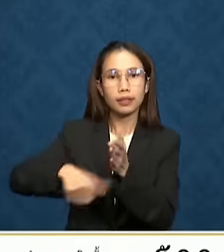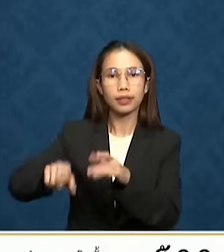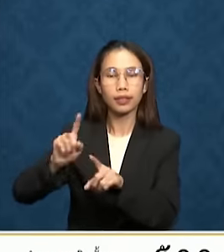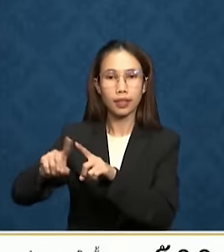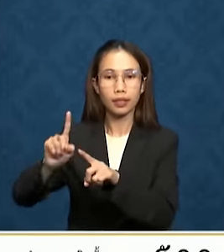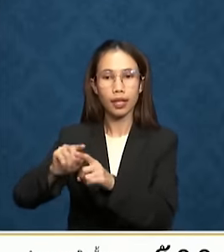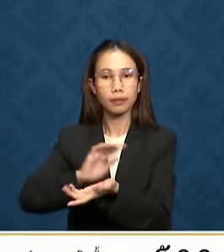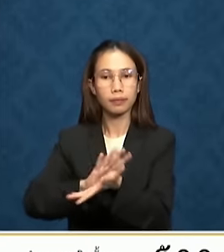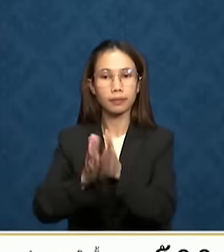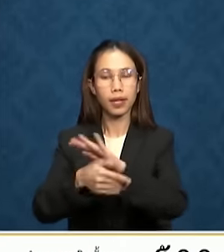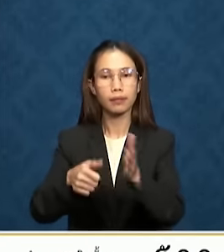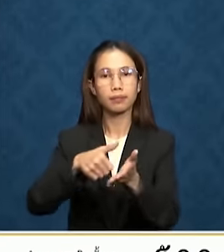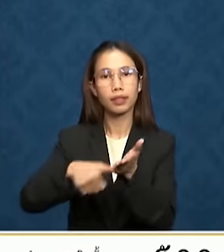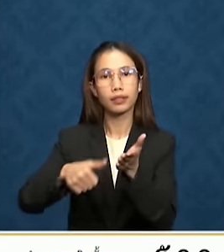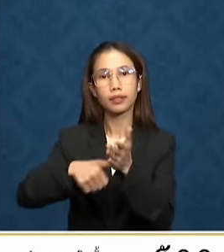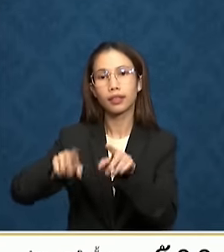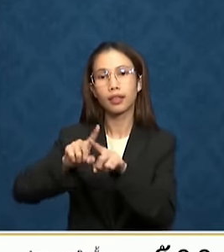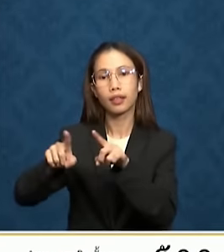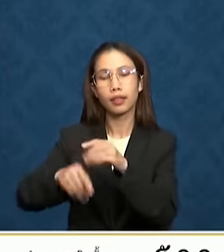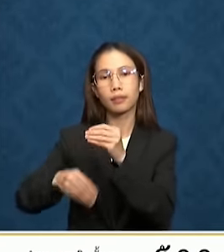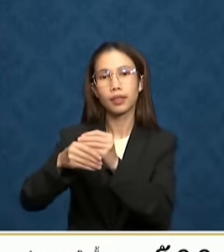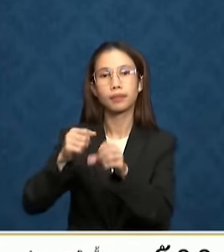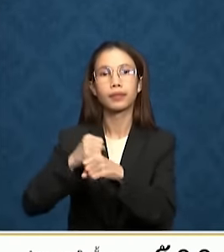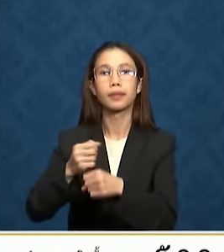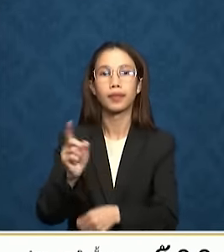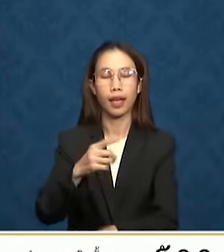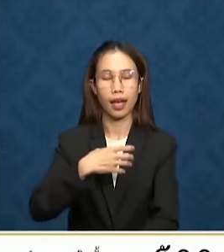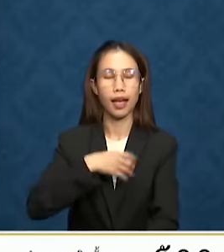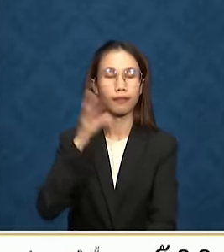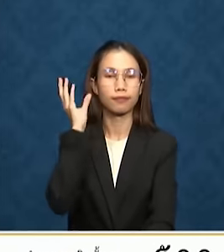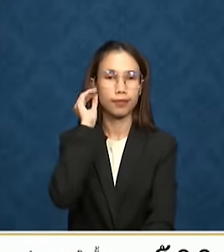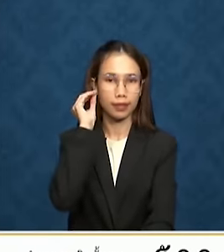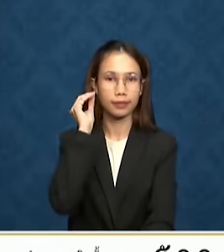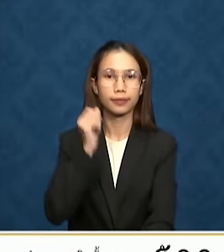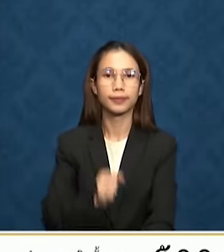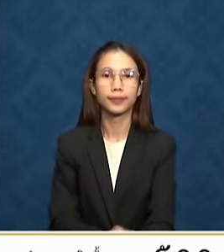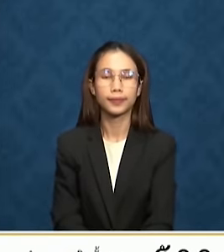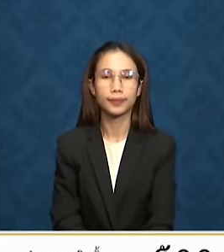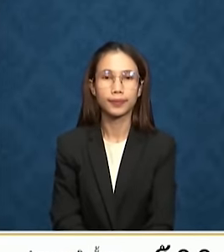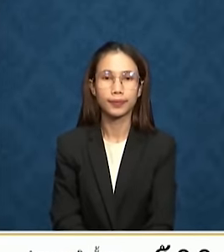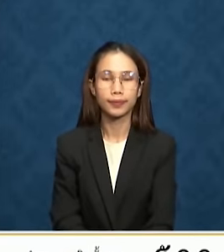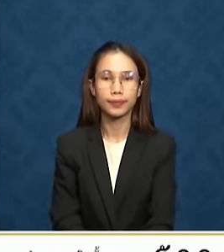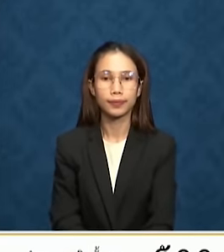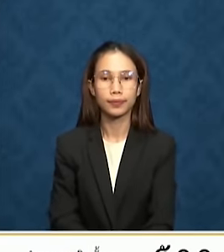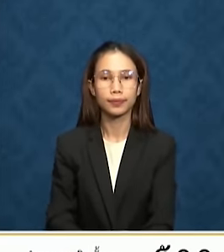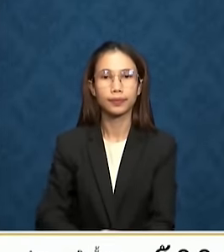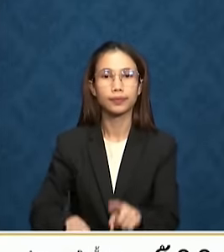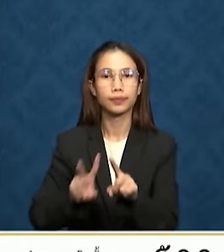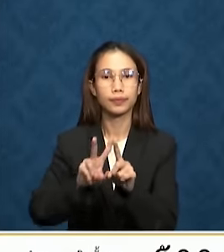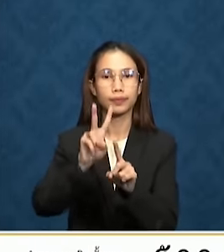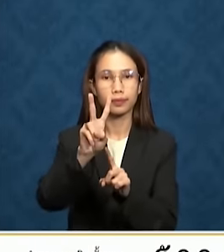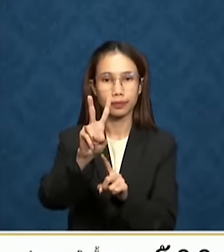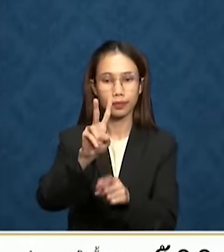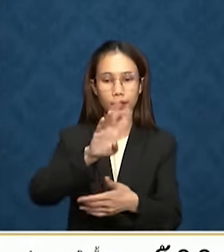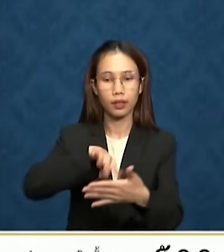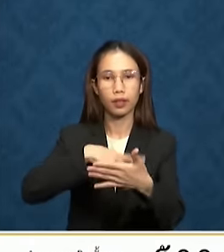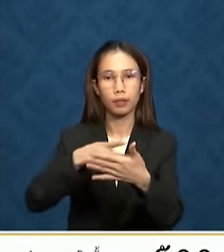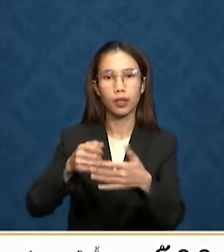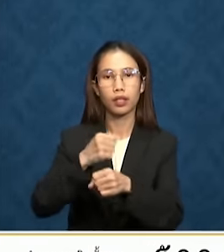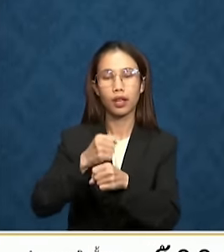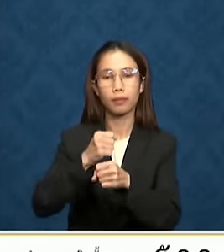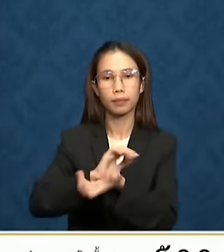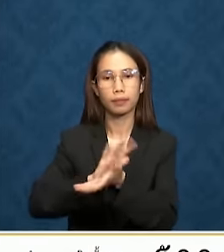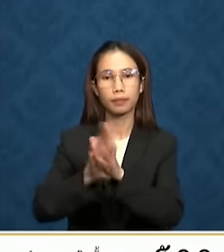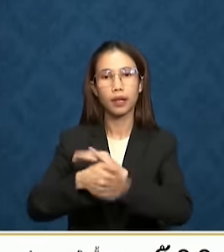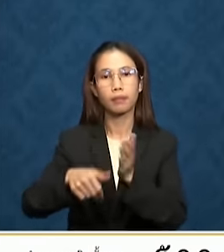ปฏิรูปภาษีว่าจะขยายฐานเศรษฐกิจยังไงอันนี้ผมอยากฟังบ้างนะครับว่าจะทำยังไงอันที่ 2ก็คือเรื่องของแผนการปฏิรูปภาษีอย่างเป็น